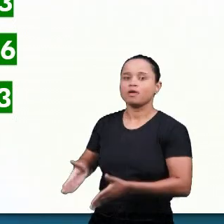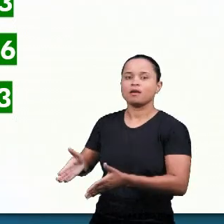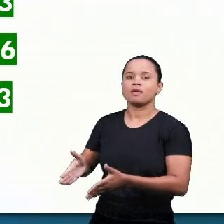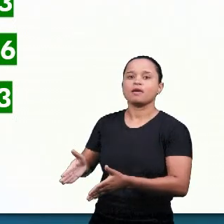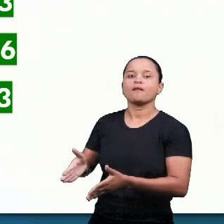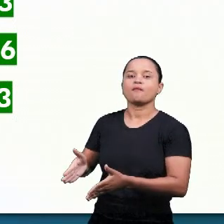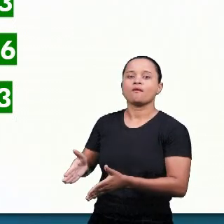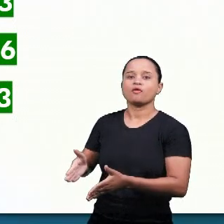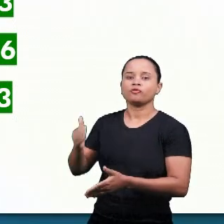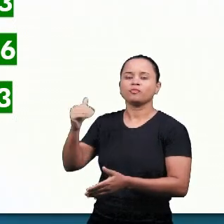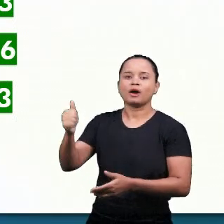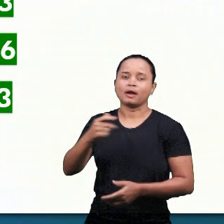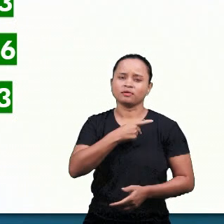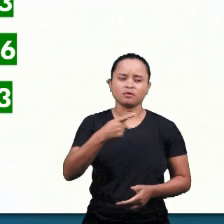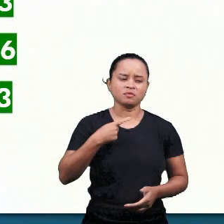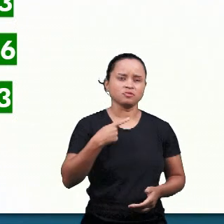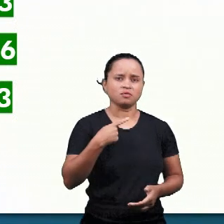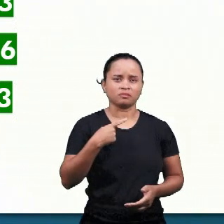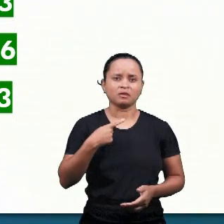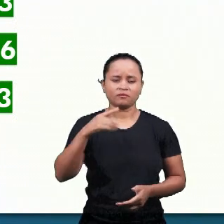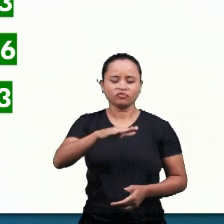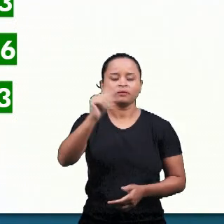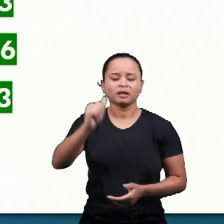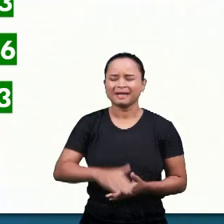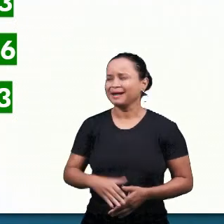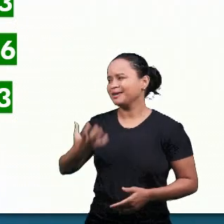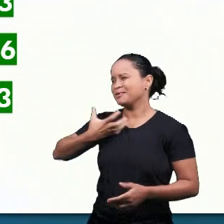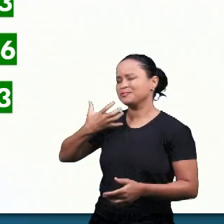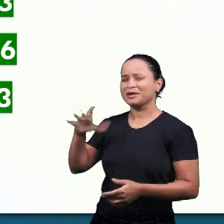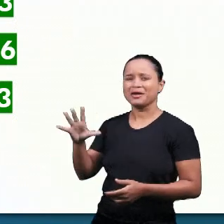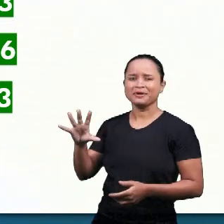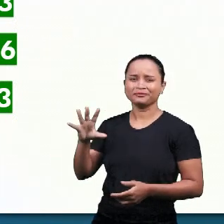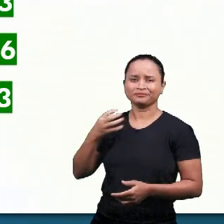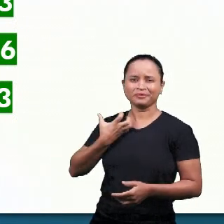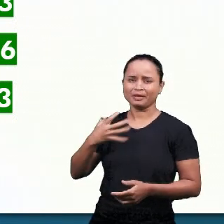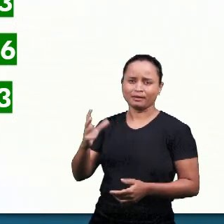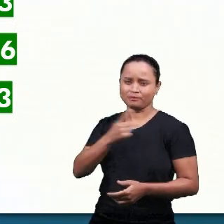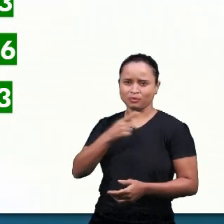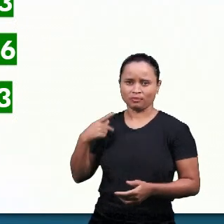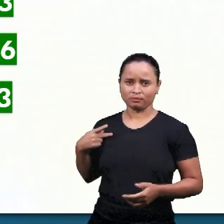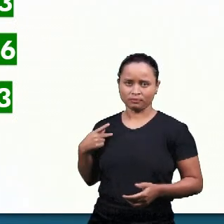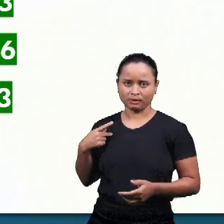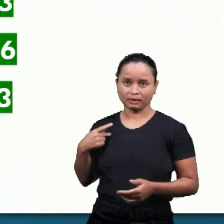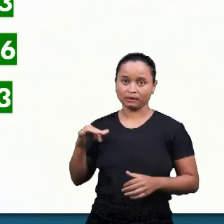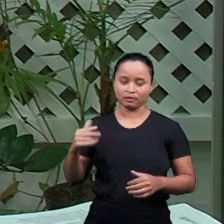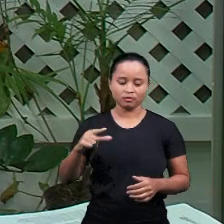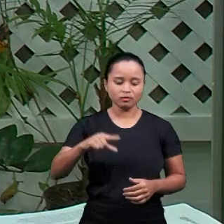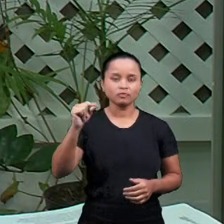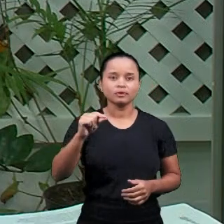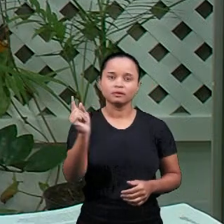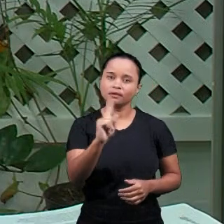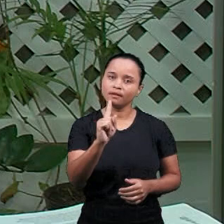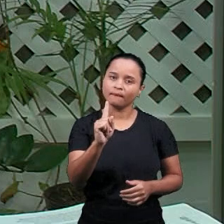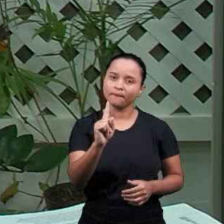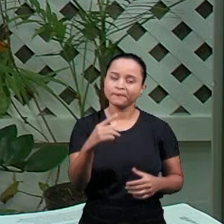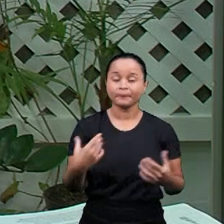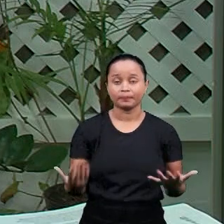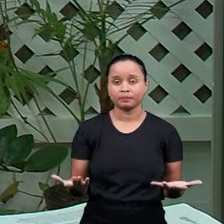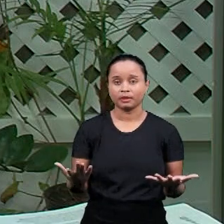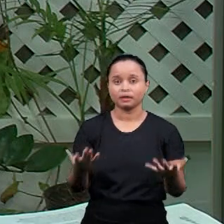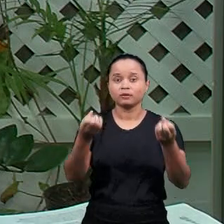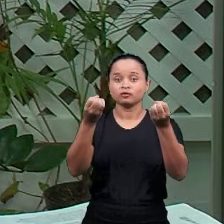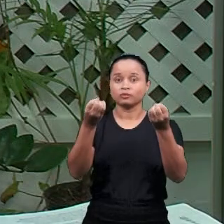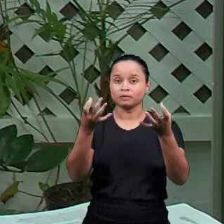j'étais appelé. Je ne veux plus être pasteur, donc bien évidemment, je ne veux pas être choisi. Je dis comme ça,